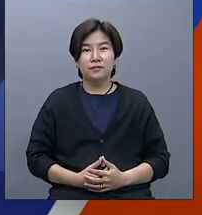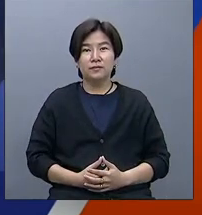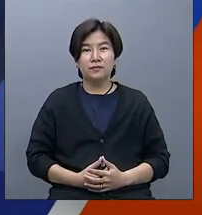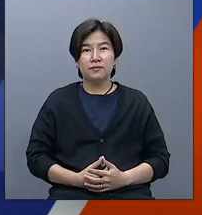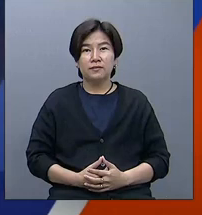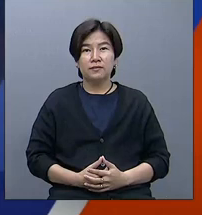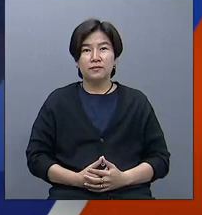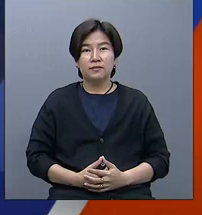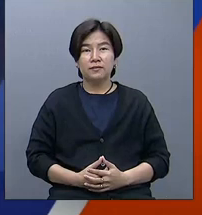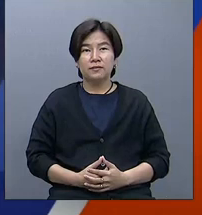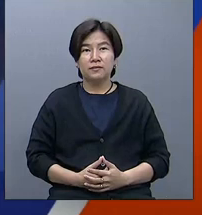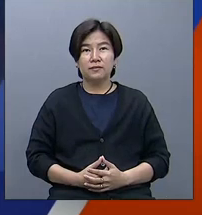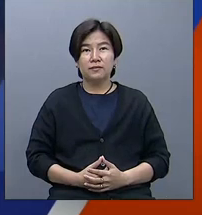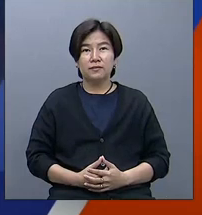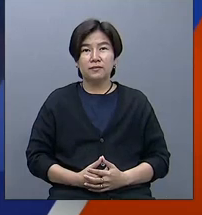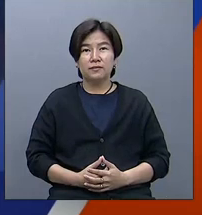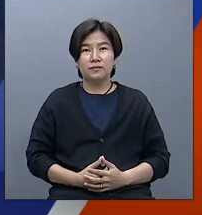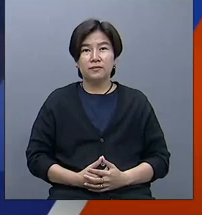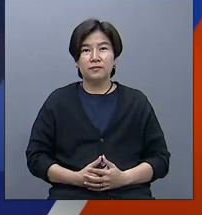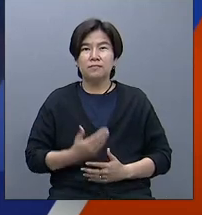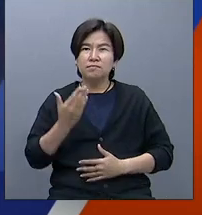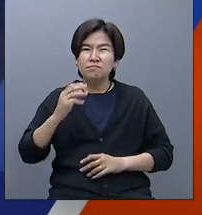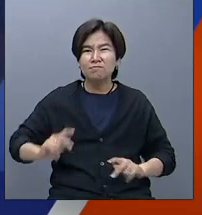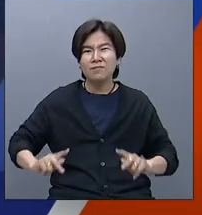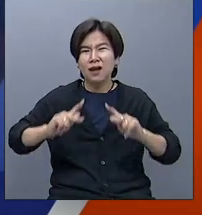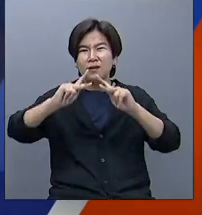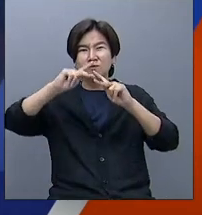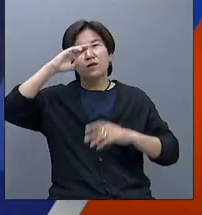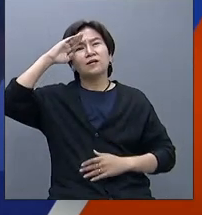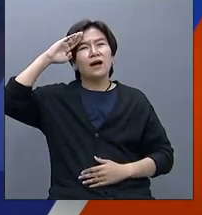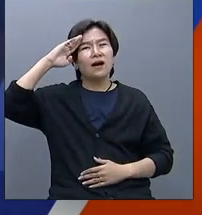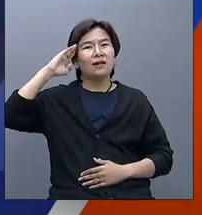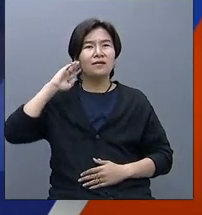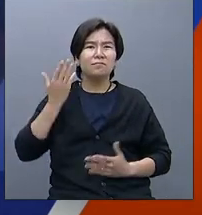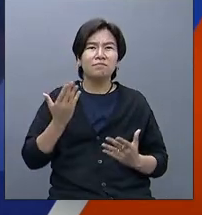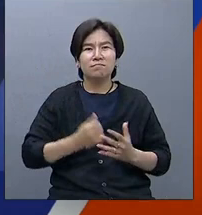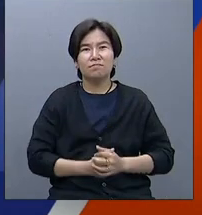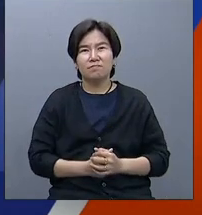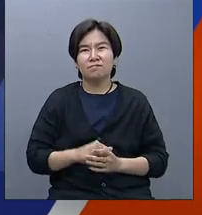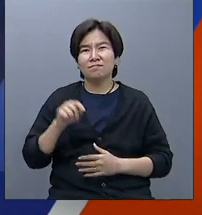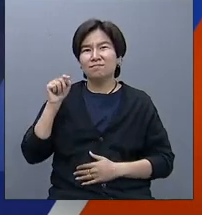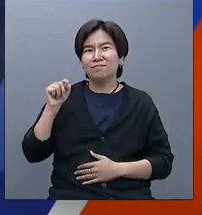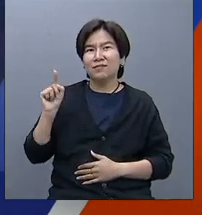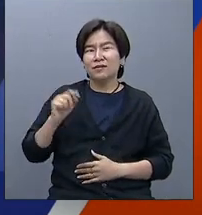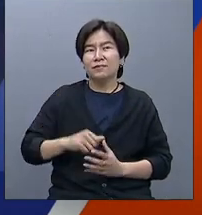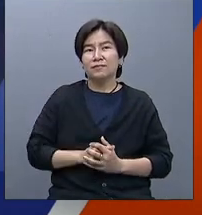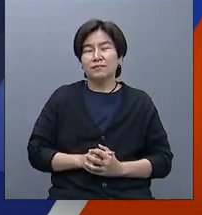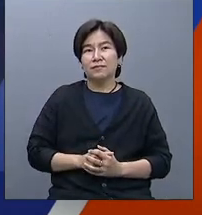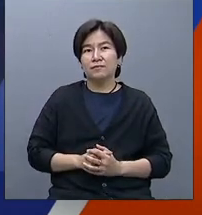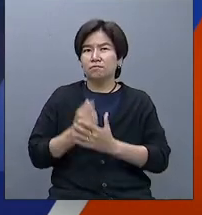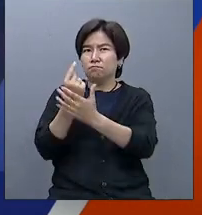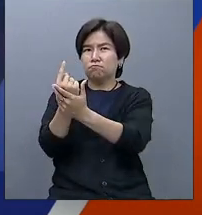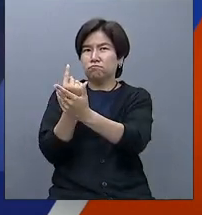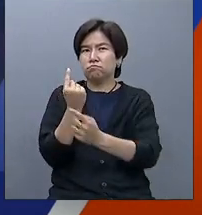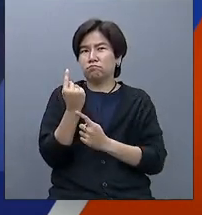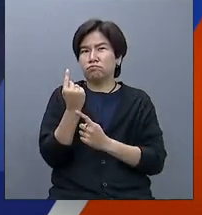ตำแหน่งนี้แต่สำหรับเก้าอี้รัฐมนตรีว่าการกระทรวงกลาโหมค่ะมีรายงานว่าเป็นโควต้าจากส่วนกลางนะคะแต่ว่ามีชื่อ